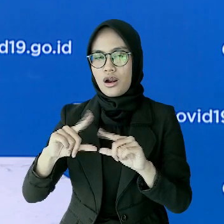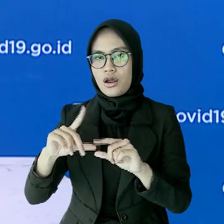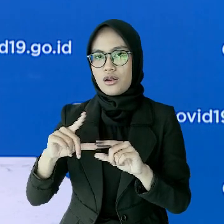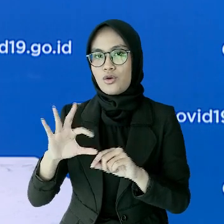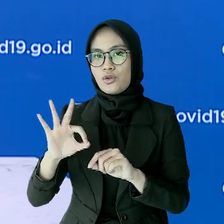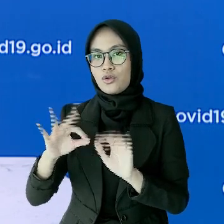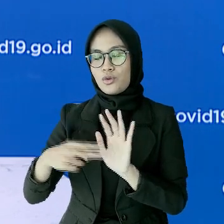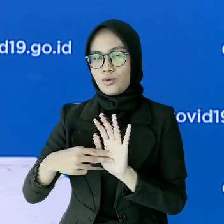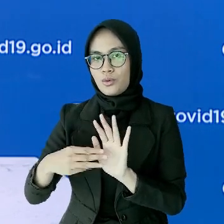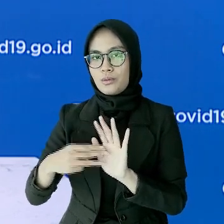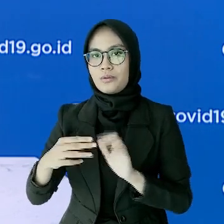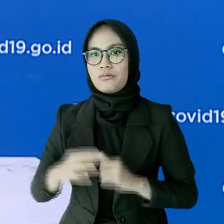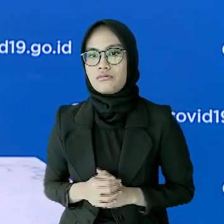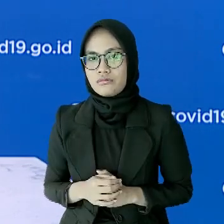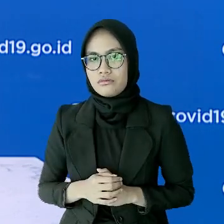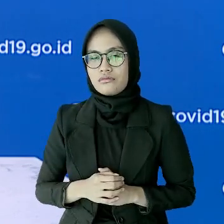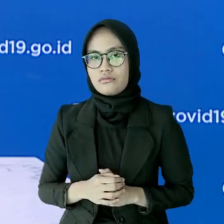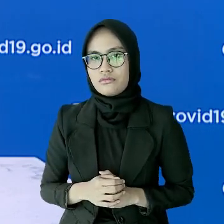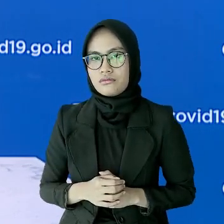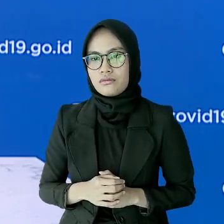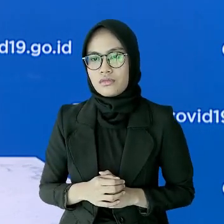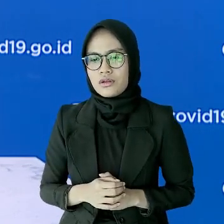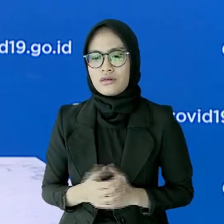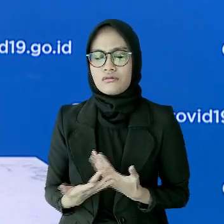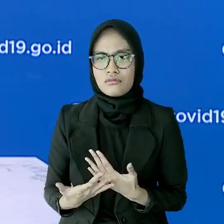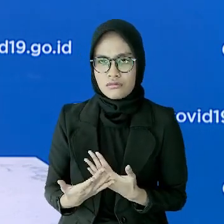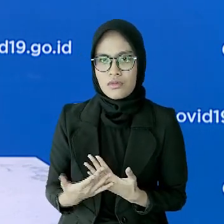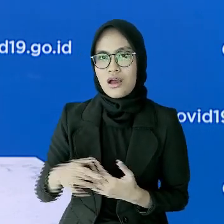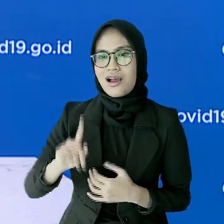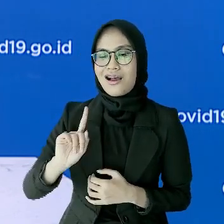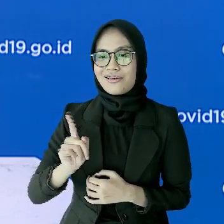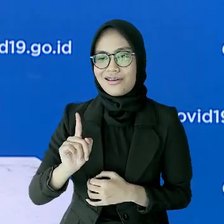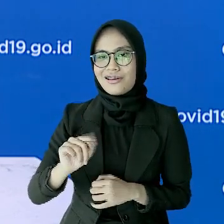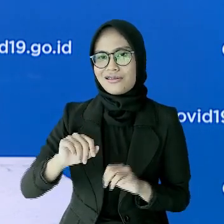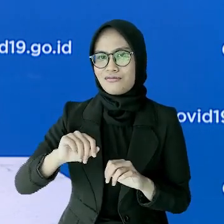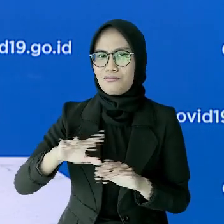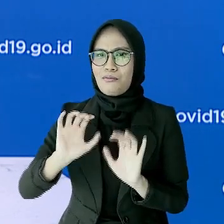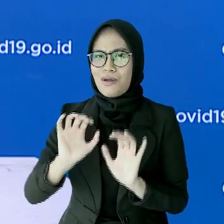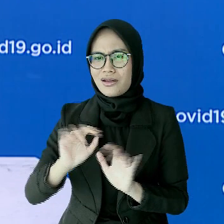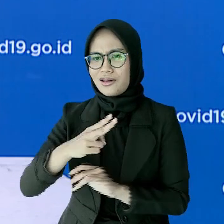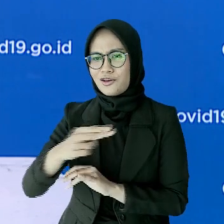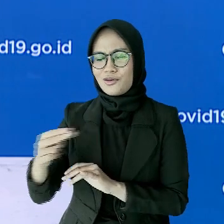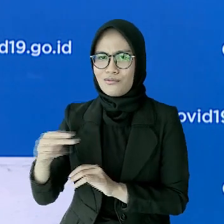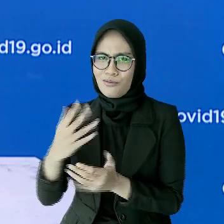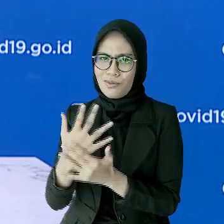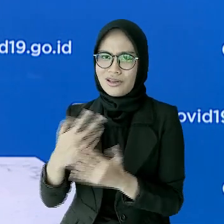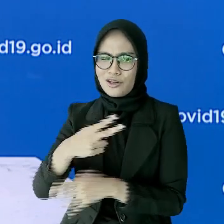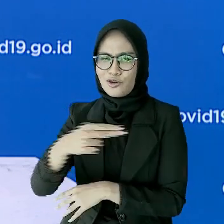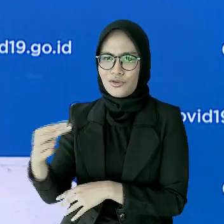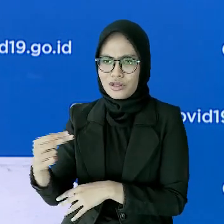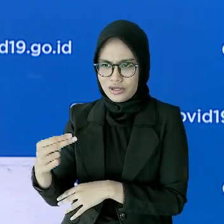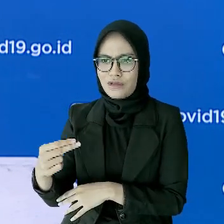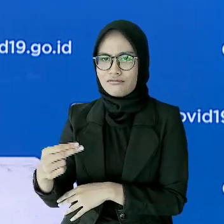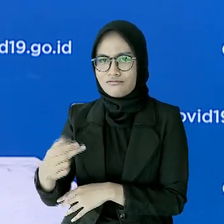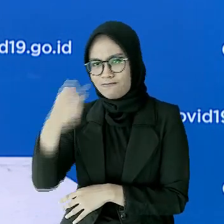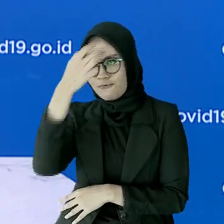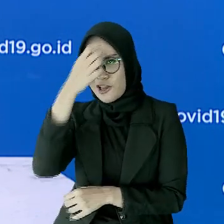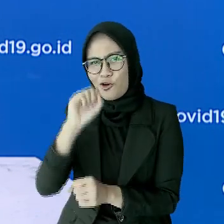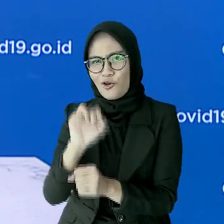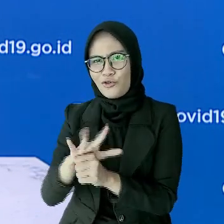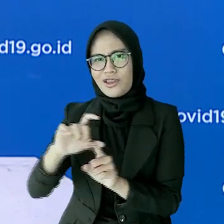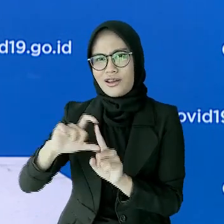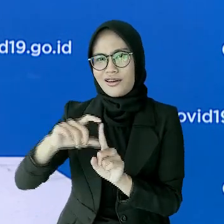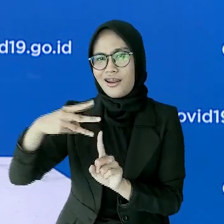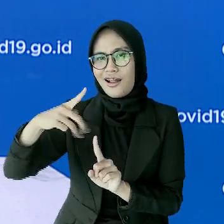memperkirakan kemungkinan 80% warga RI sudah terpapar varian Delta. Apa ini yang menyebabkan kasus turun drastis dan Indonesia